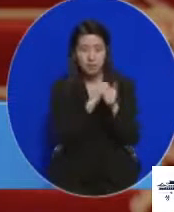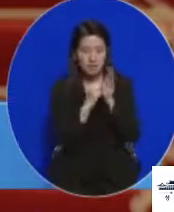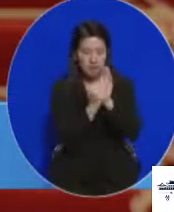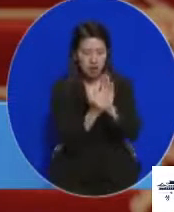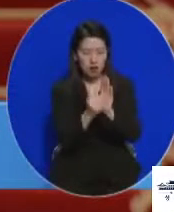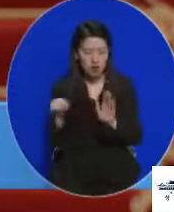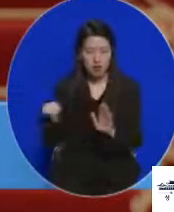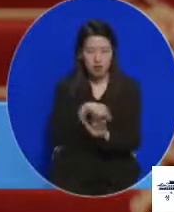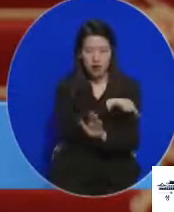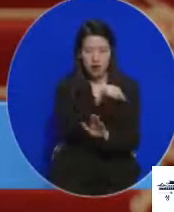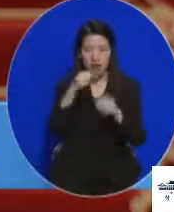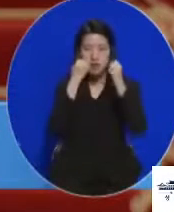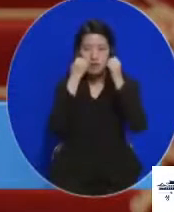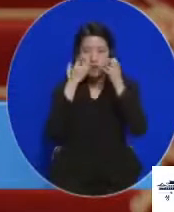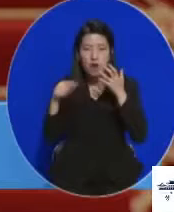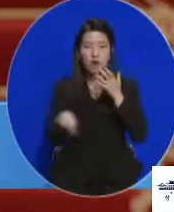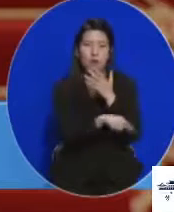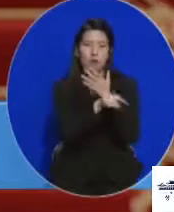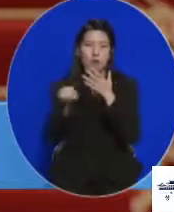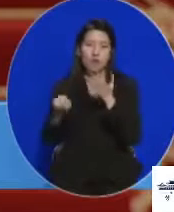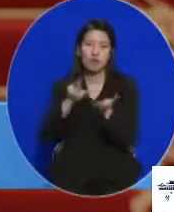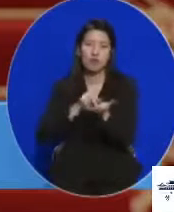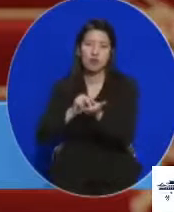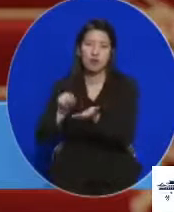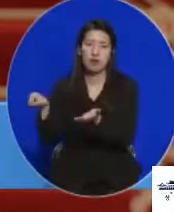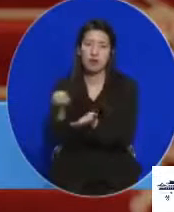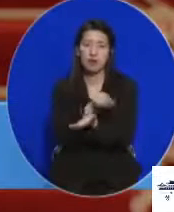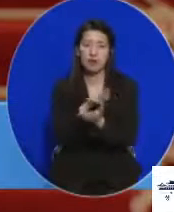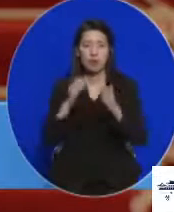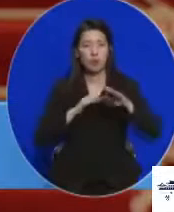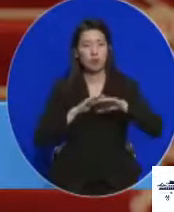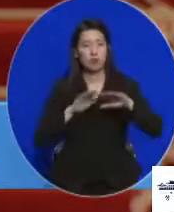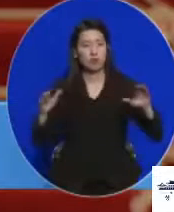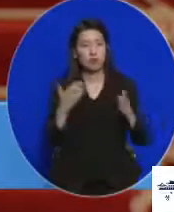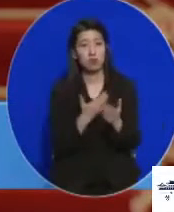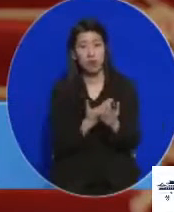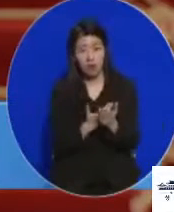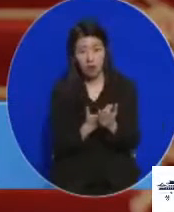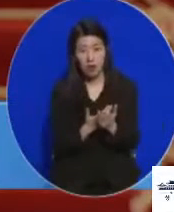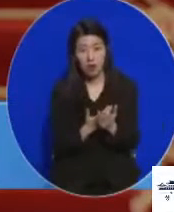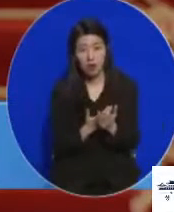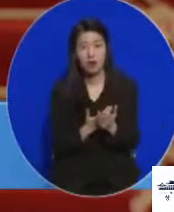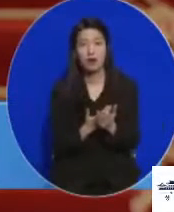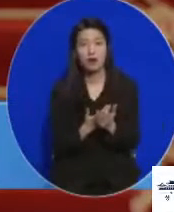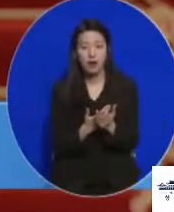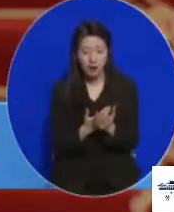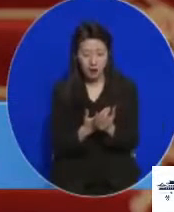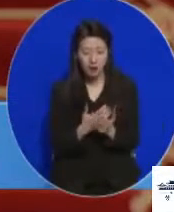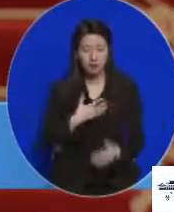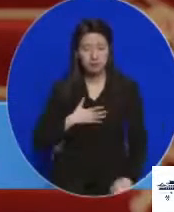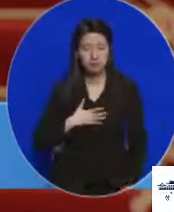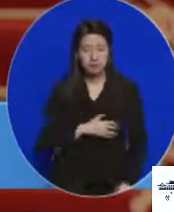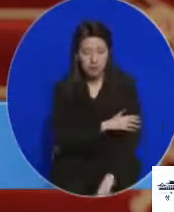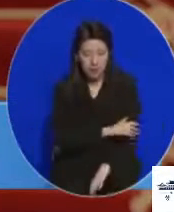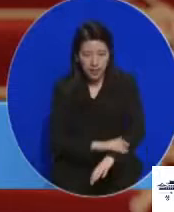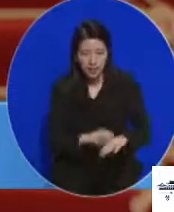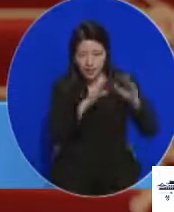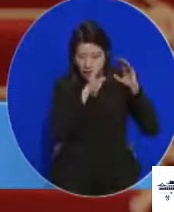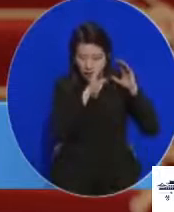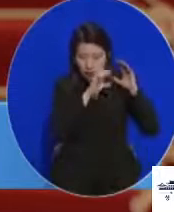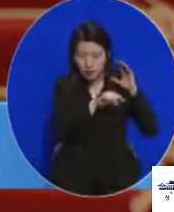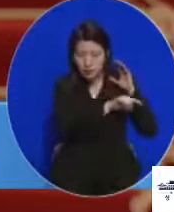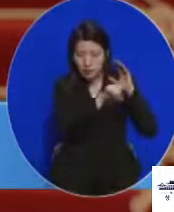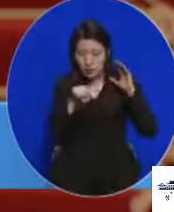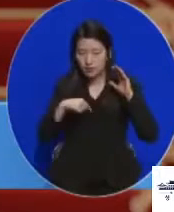분야에서 새롭게 제기되는 공정에 대한 요구에도 끊임없이 귀 기울이고 대책을 보완해